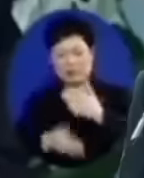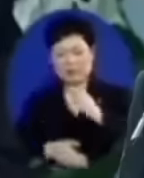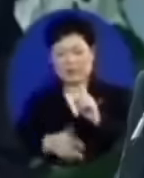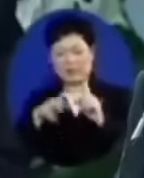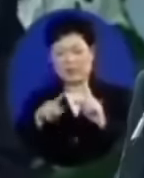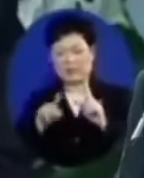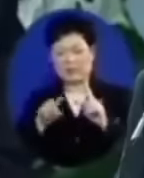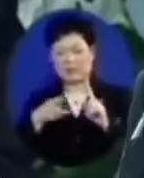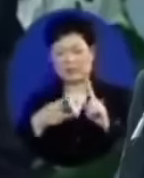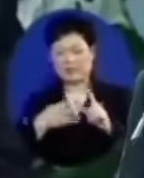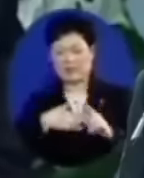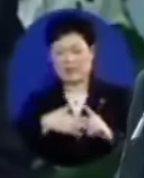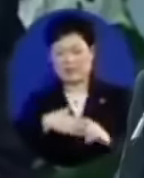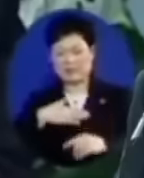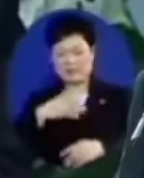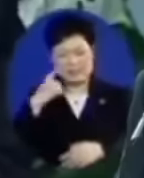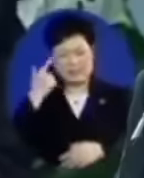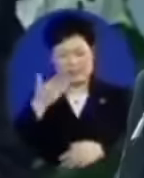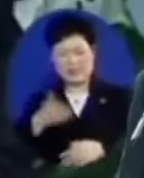여러분 아시지요?